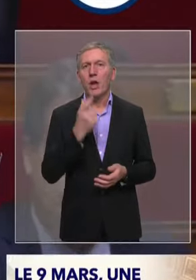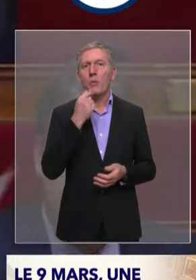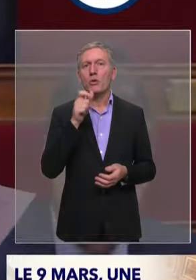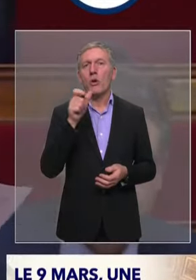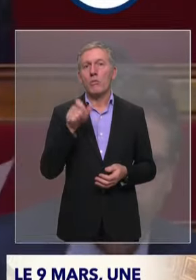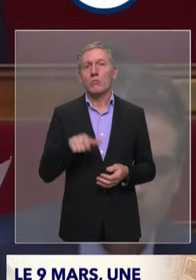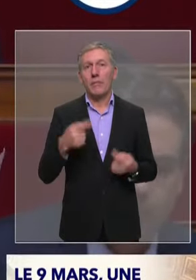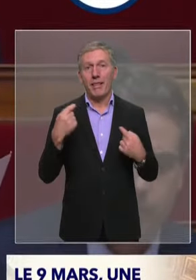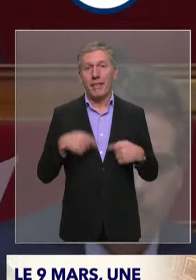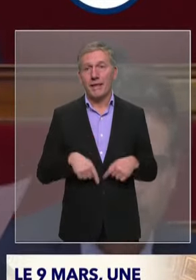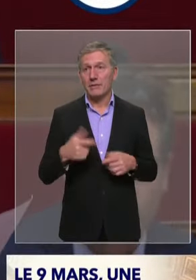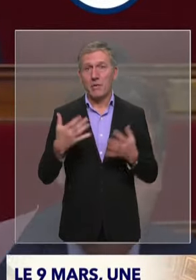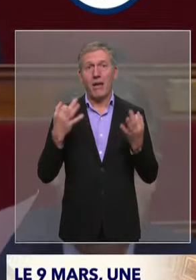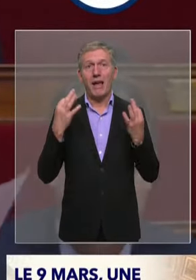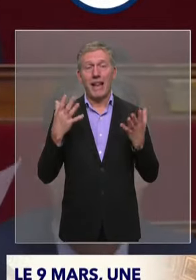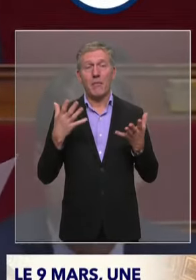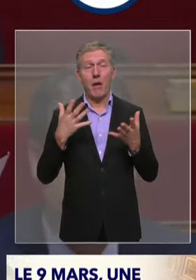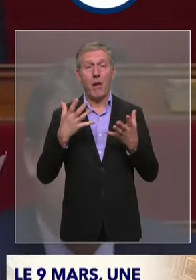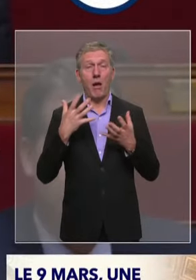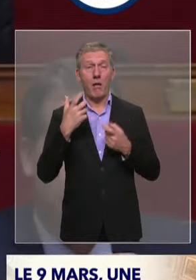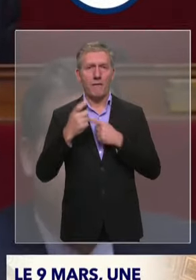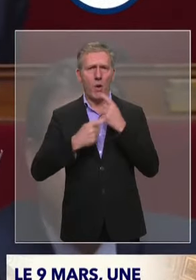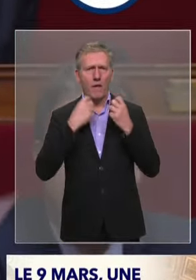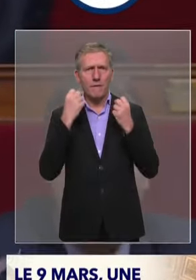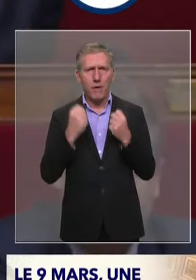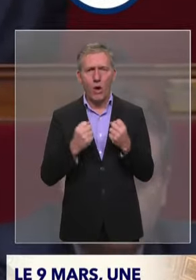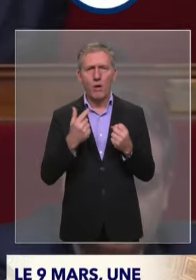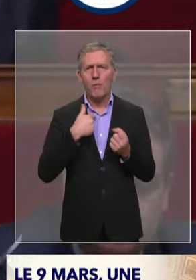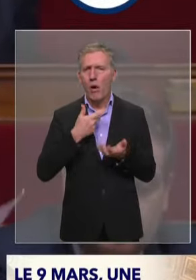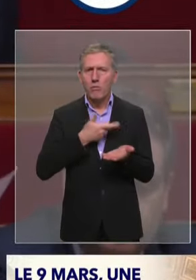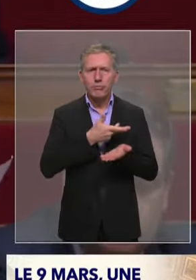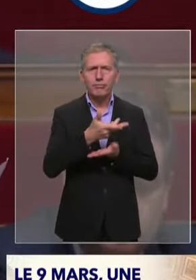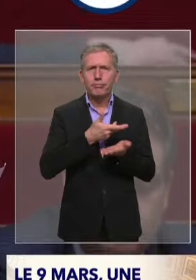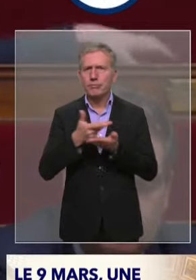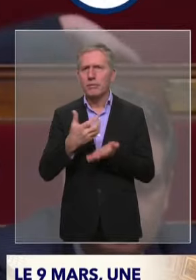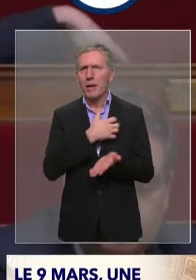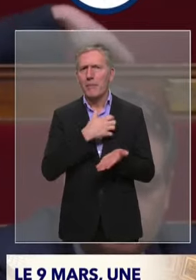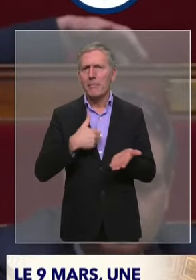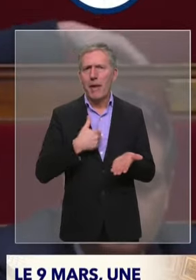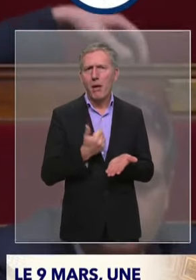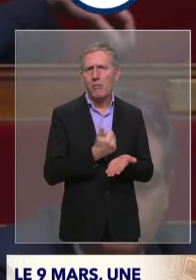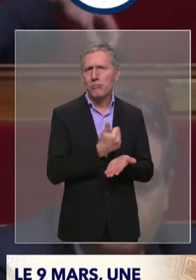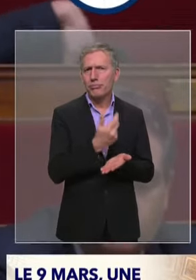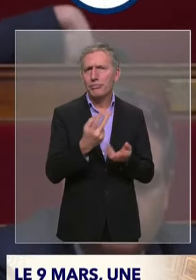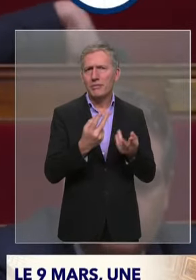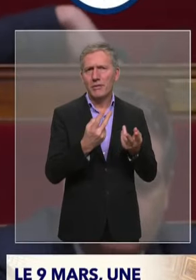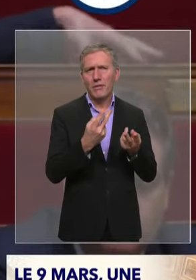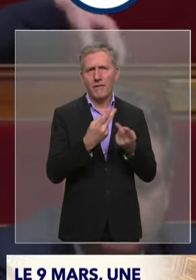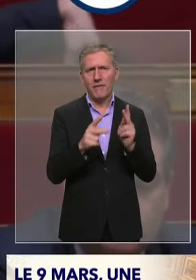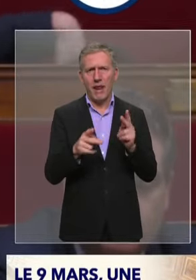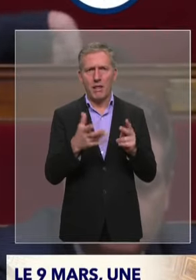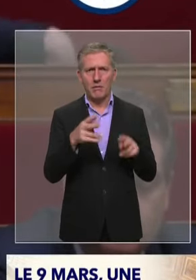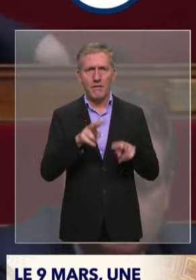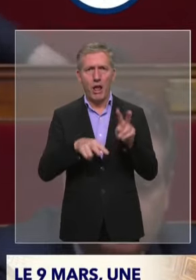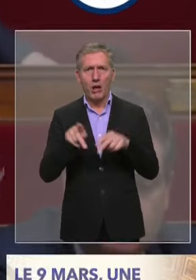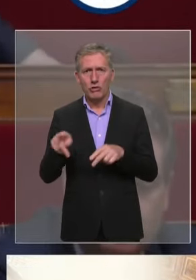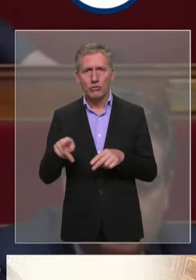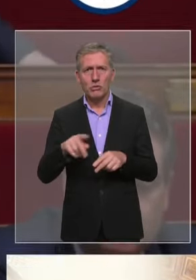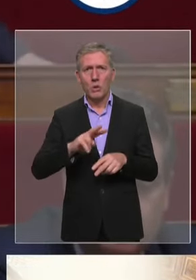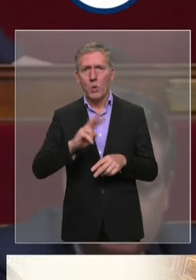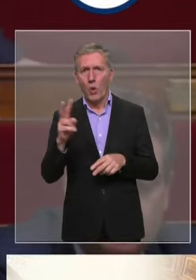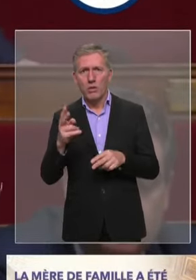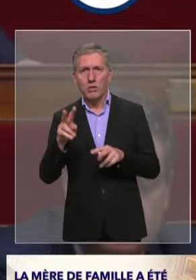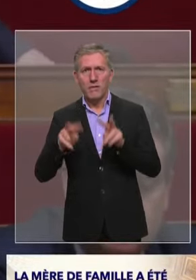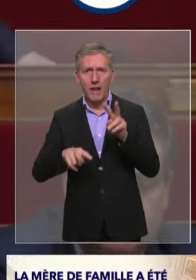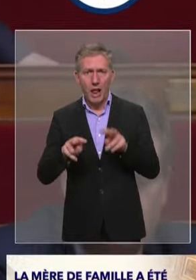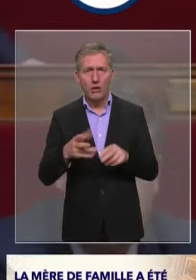violent épisode climatique, j'ai longuement échangé avec les maires de Goudargues, Frédéric Malher, de